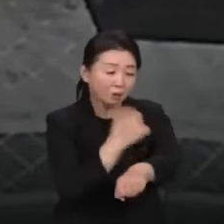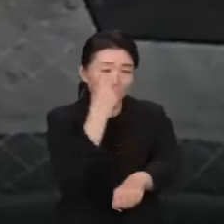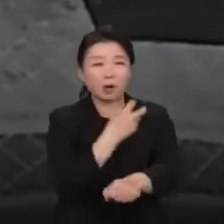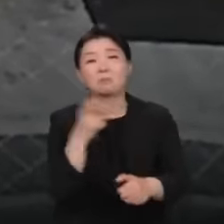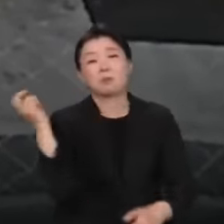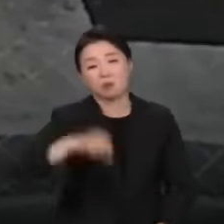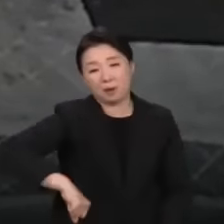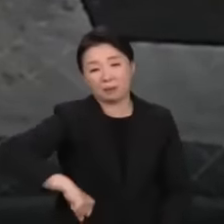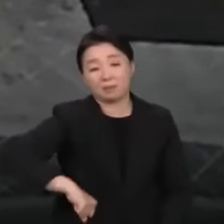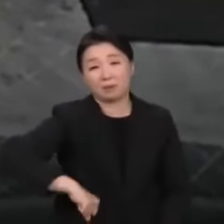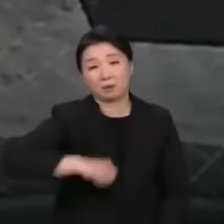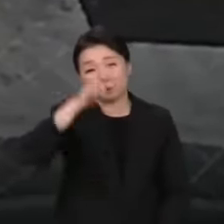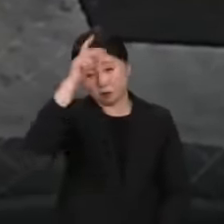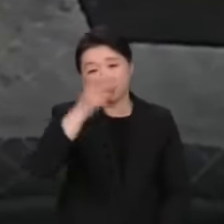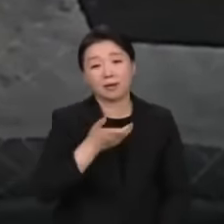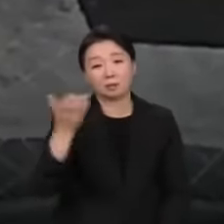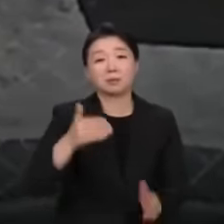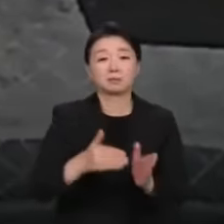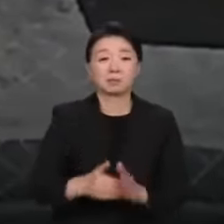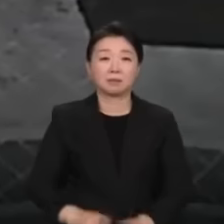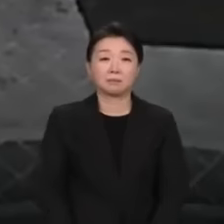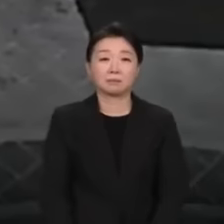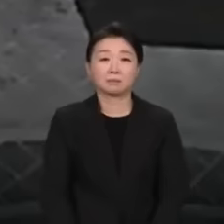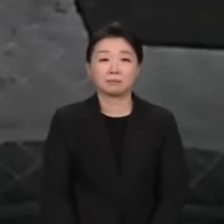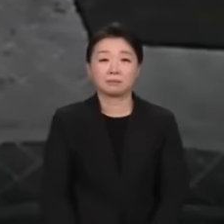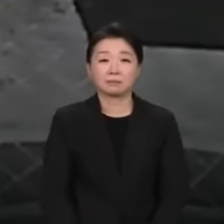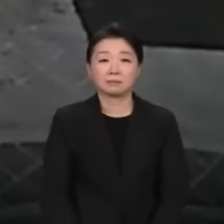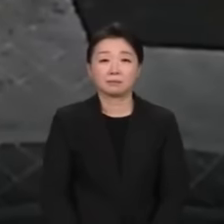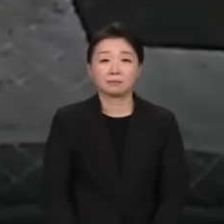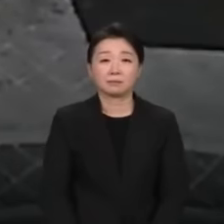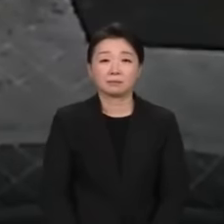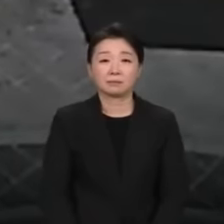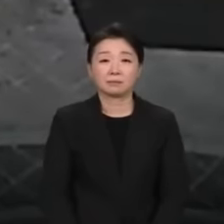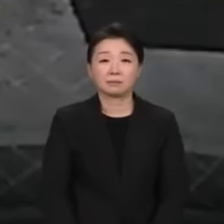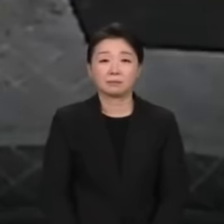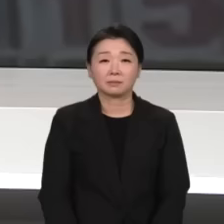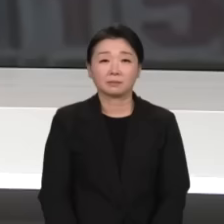검찰에 넘겼습니다. JTBC 이은진입니다.